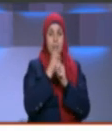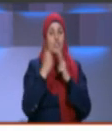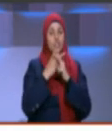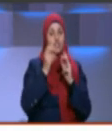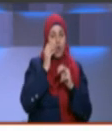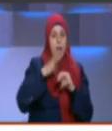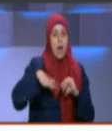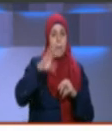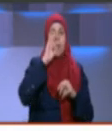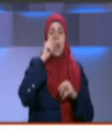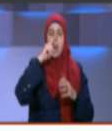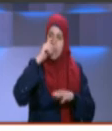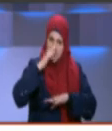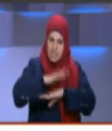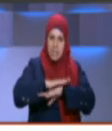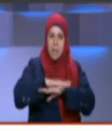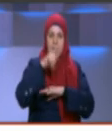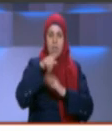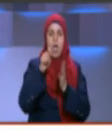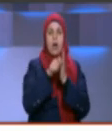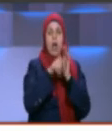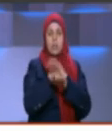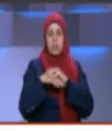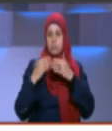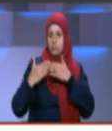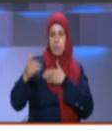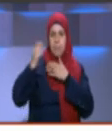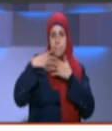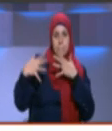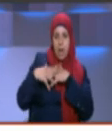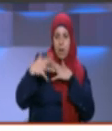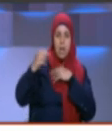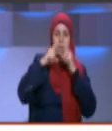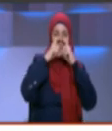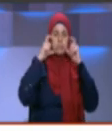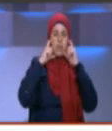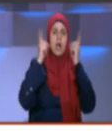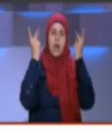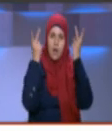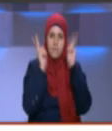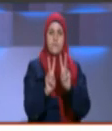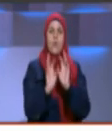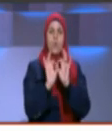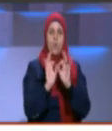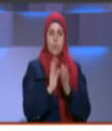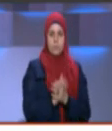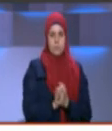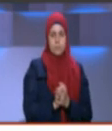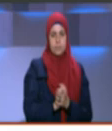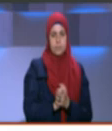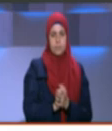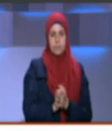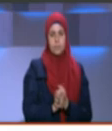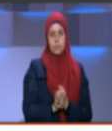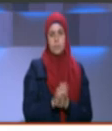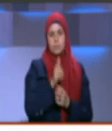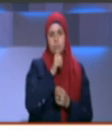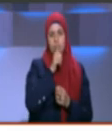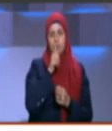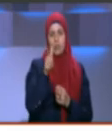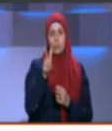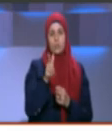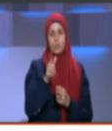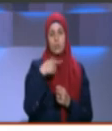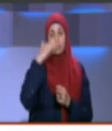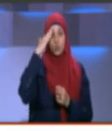الفرنسي يلتزم بإجراءات التباعد الاجتماعي وارتداء الكمامات في المواصلات العامة. طبعا خالد، يعني